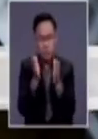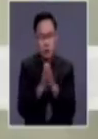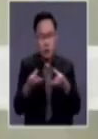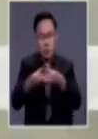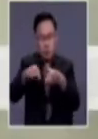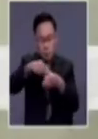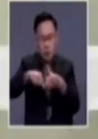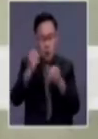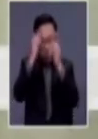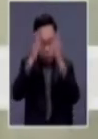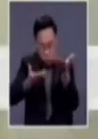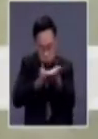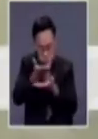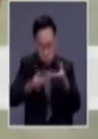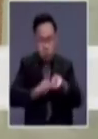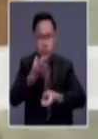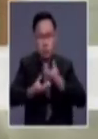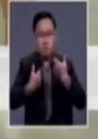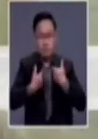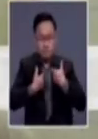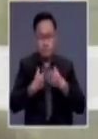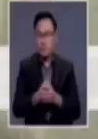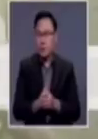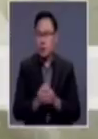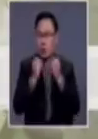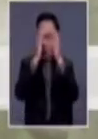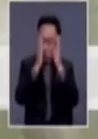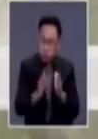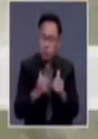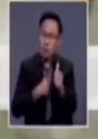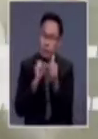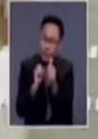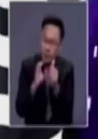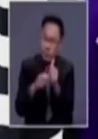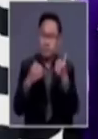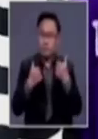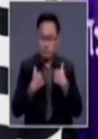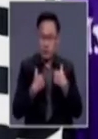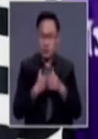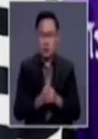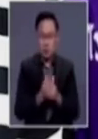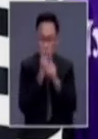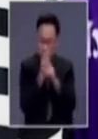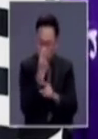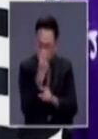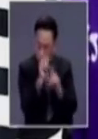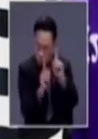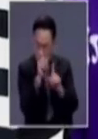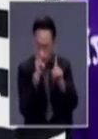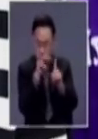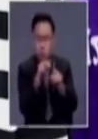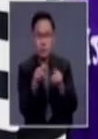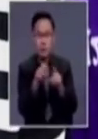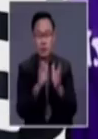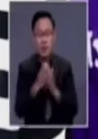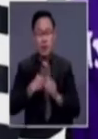ในนั้นซึ่งทุกคนเลยที่ไปอบรมเนี่ยค่ะแล้วก็คุณครูที่เชื่อของเราเขาก็ยังอยู่หลังจากที่อบรมแล้วเขาก็ยังติดตามเราอยู่นะคะมันไม่ได้จบแค่ว่า